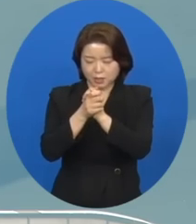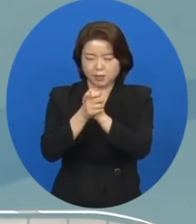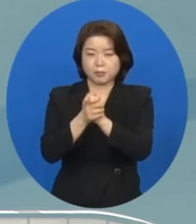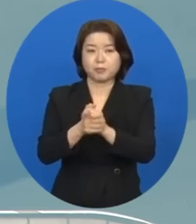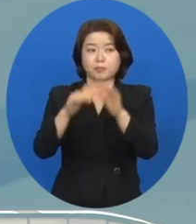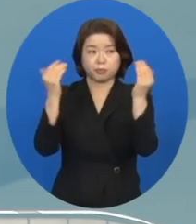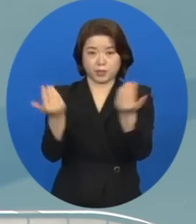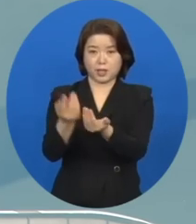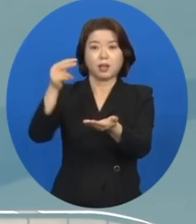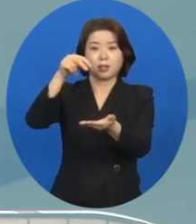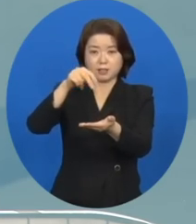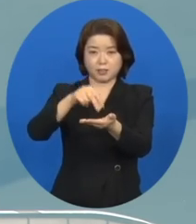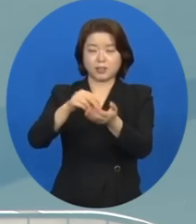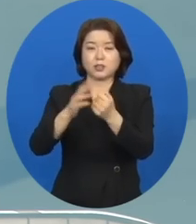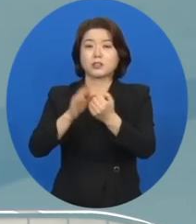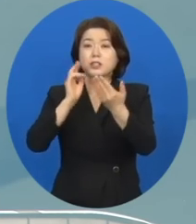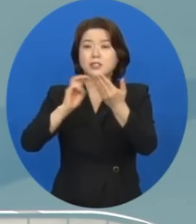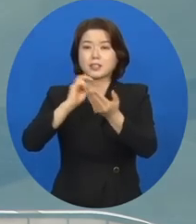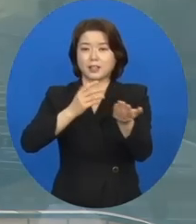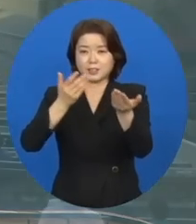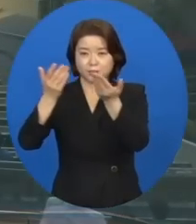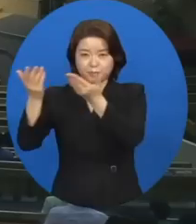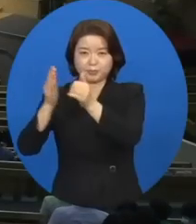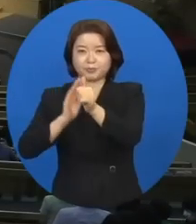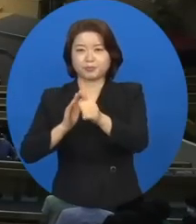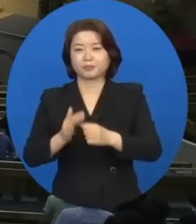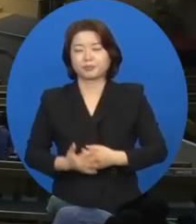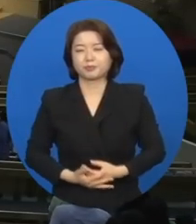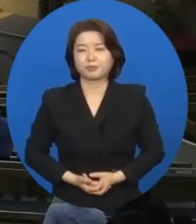같이 일어나셔서 우리 찬양하겠습니다.